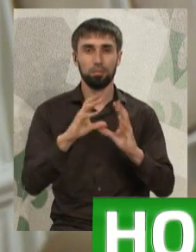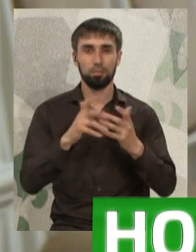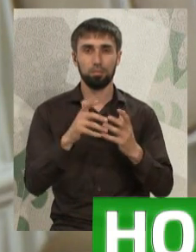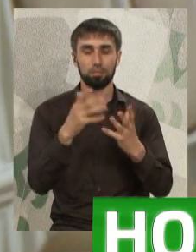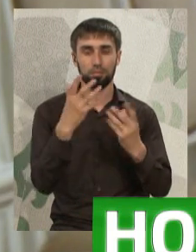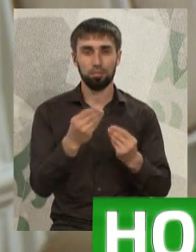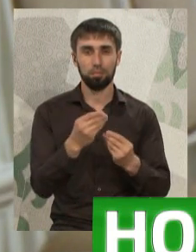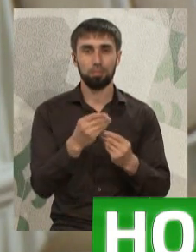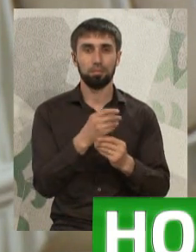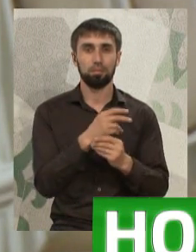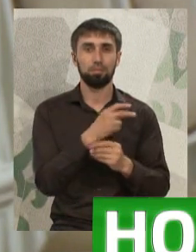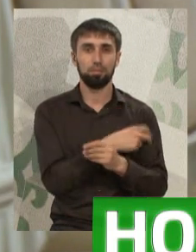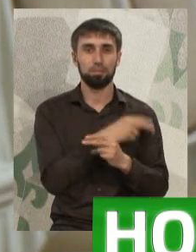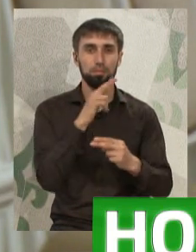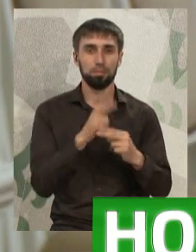медицинской сестры.